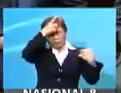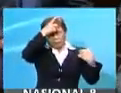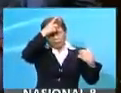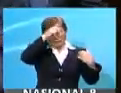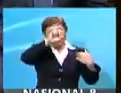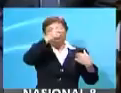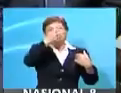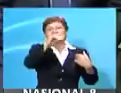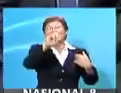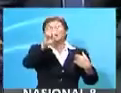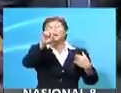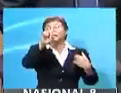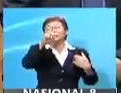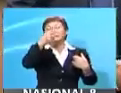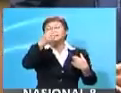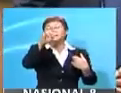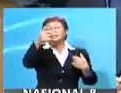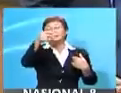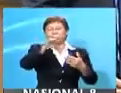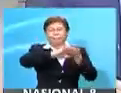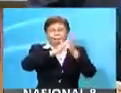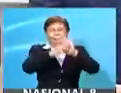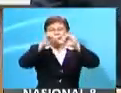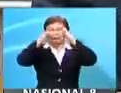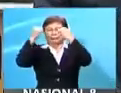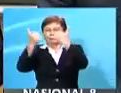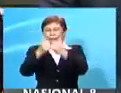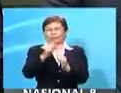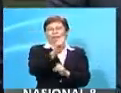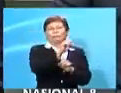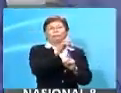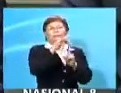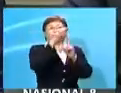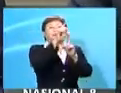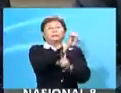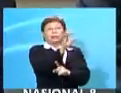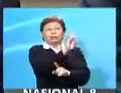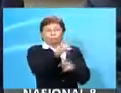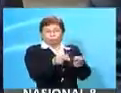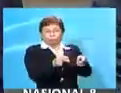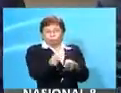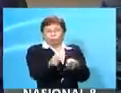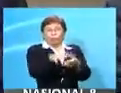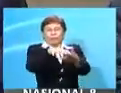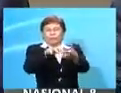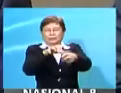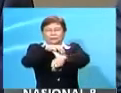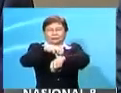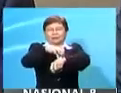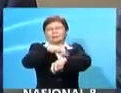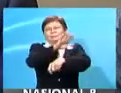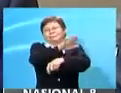shahida kassim yang akan menjadi agensi Tunggak untuk melaksanakan pengurusan bencana